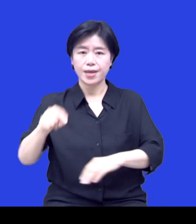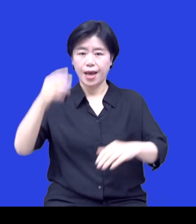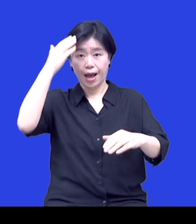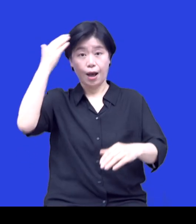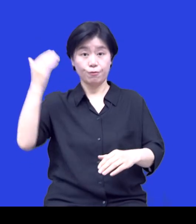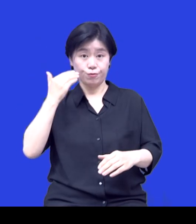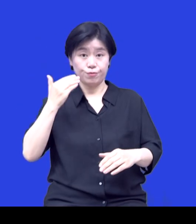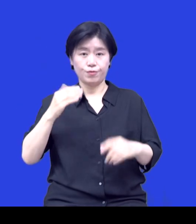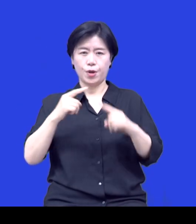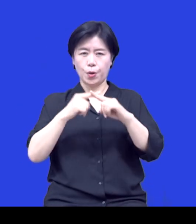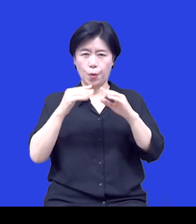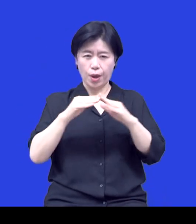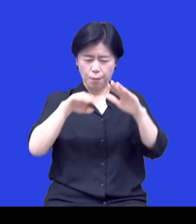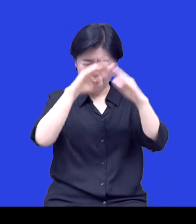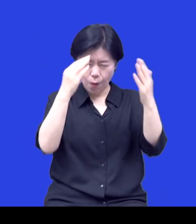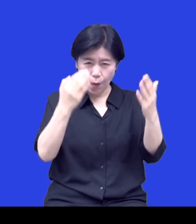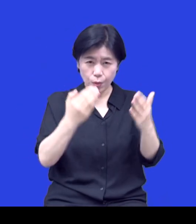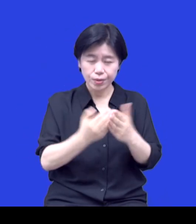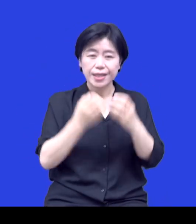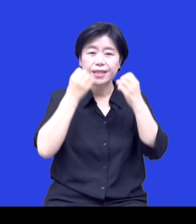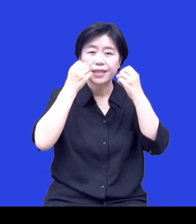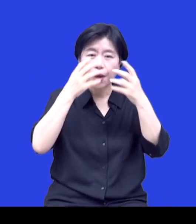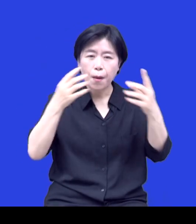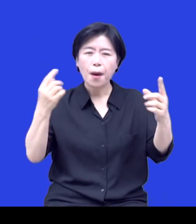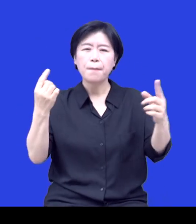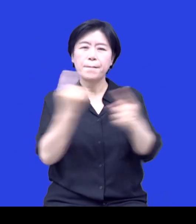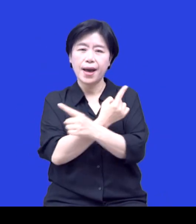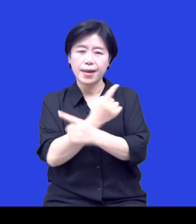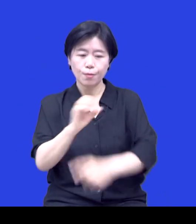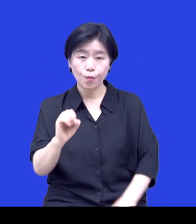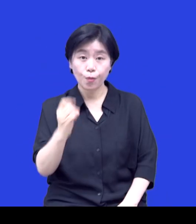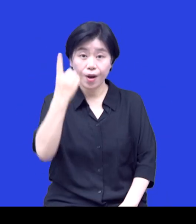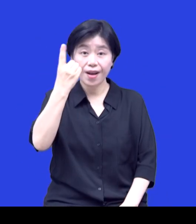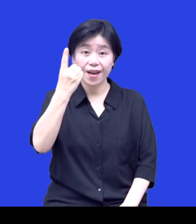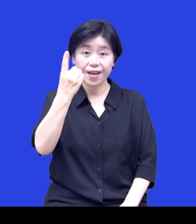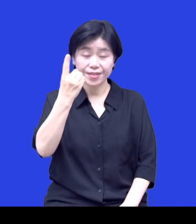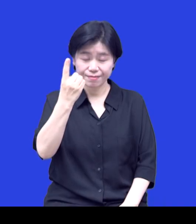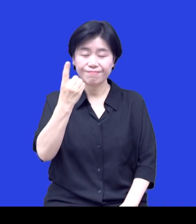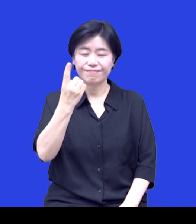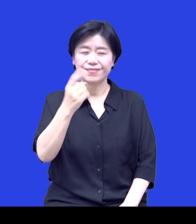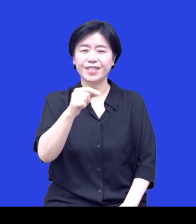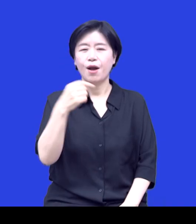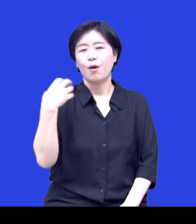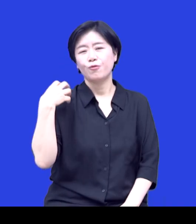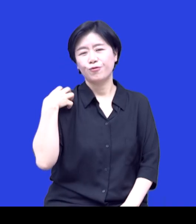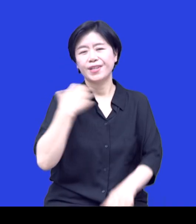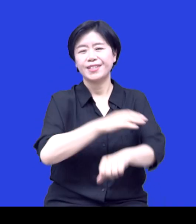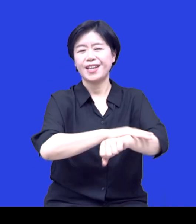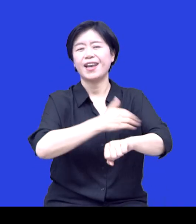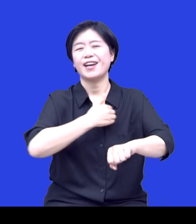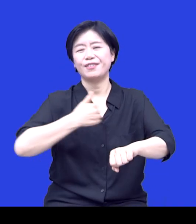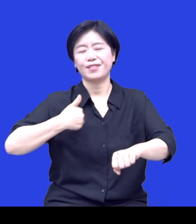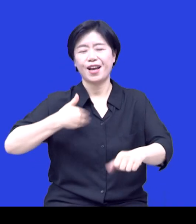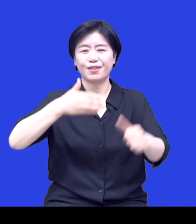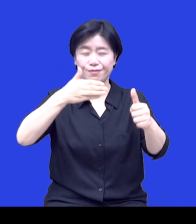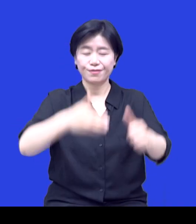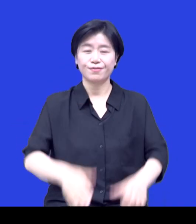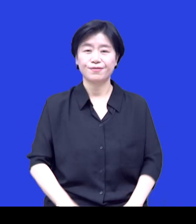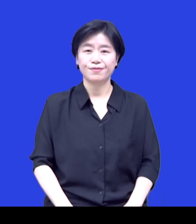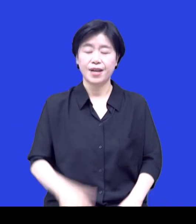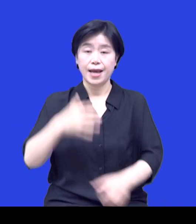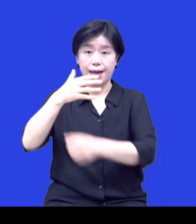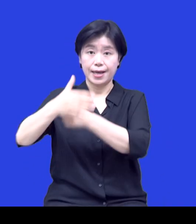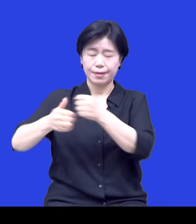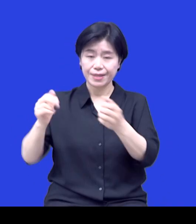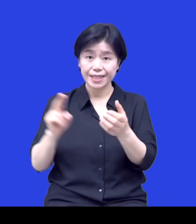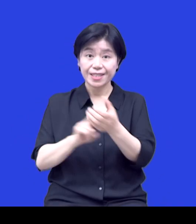교회가 새롭게 바뀌는 네. 그런 목회의 시발점이 되어 주셔서 놀라운 그 하나님의 기적이 이 땅에 다시 사라지지 않도록 버티는